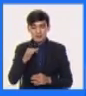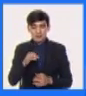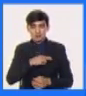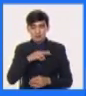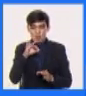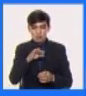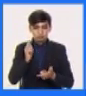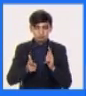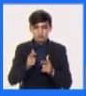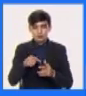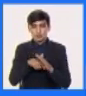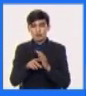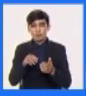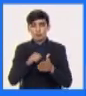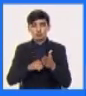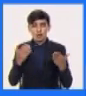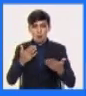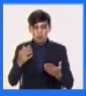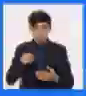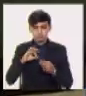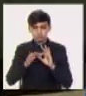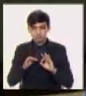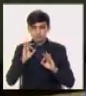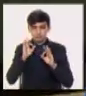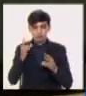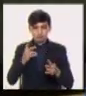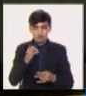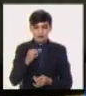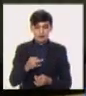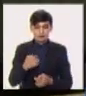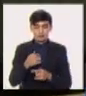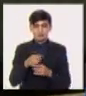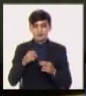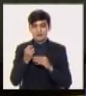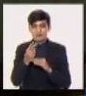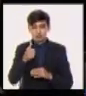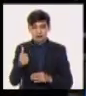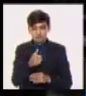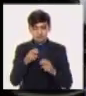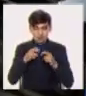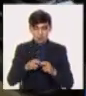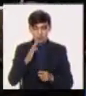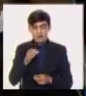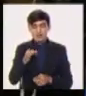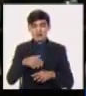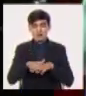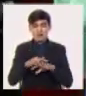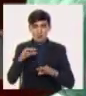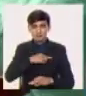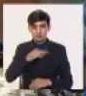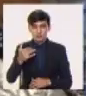беру үшін мәйітті аталмыш ұйымға тапсырады. Патологоанатомдар морг алдындағы адамның көптігін қайтыс